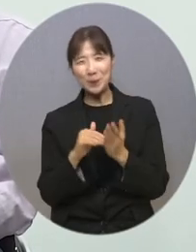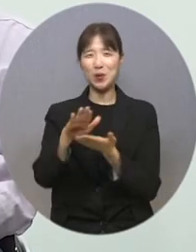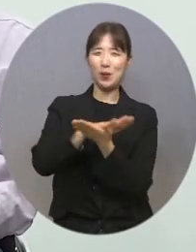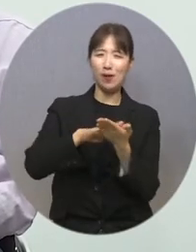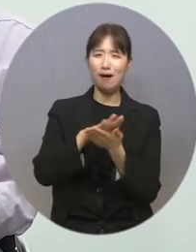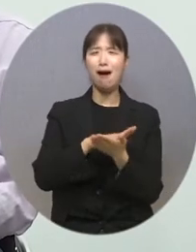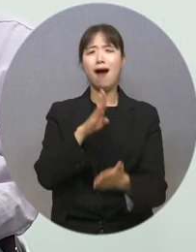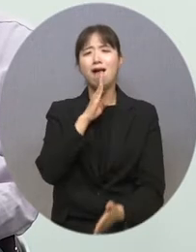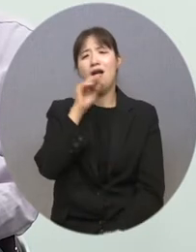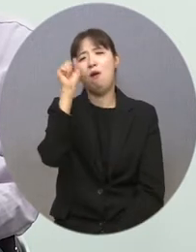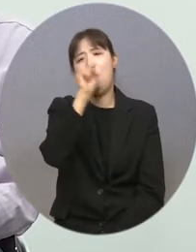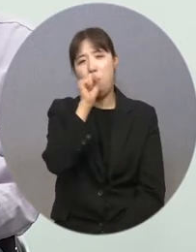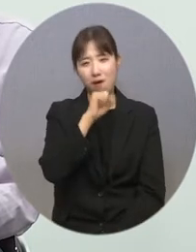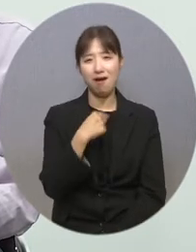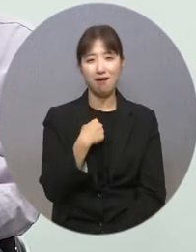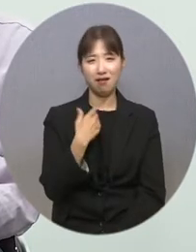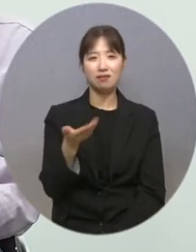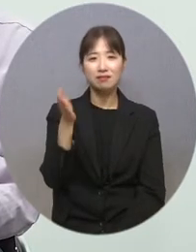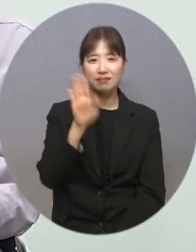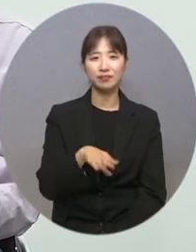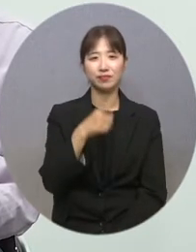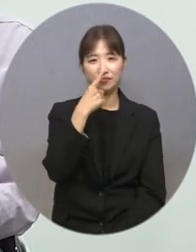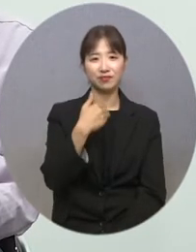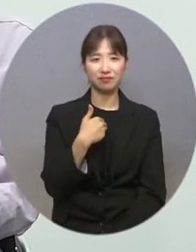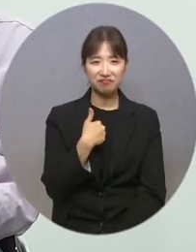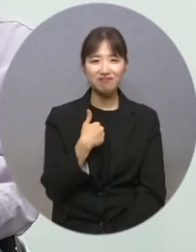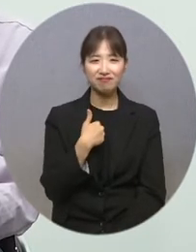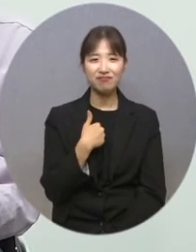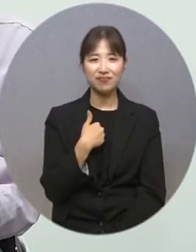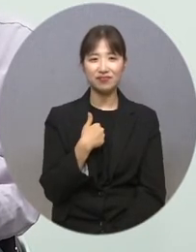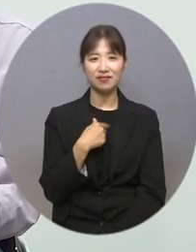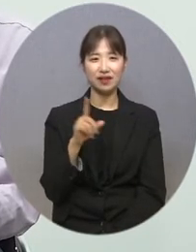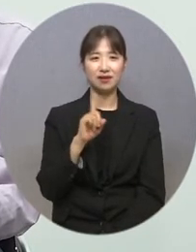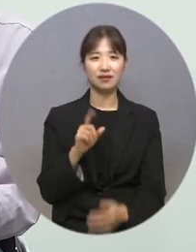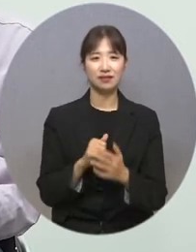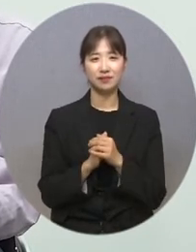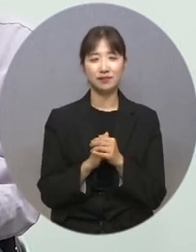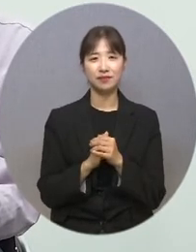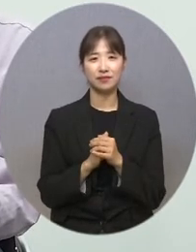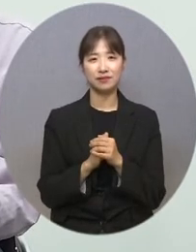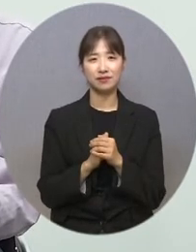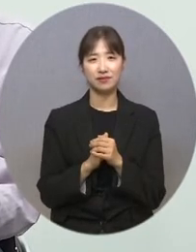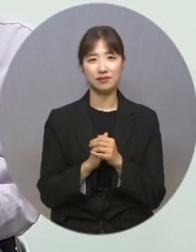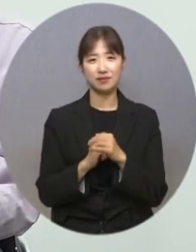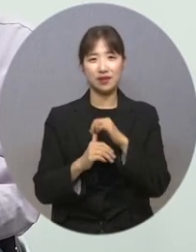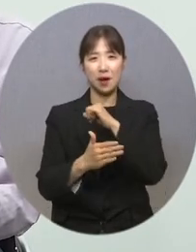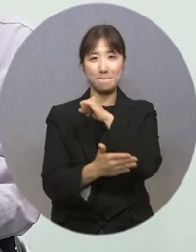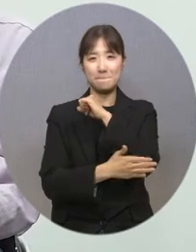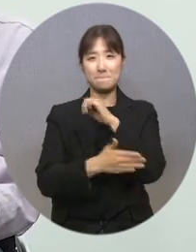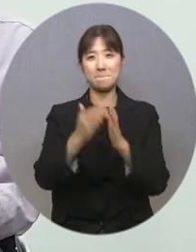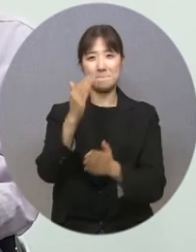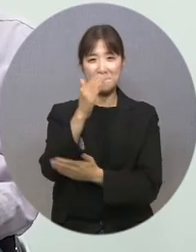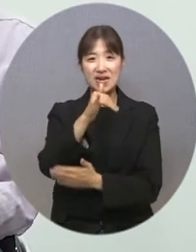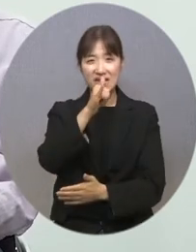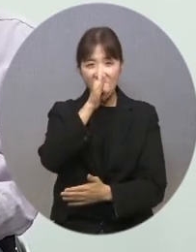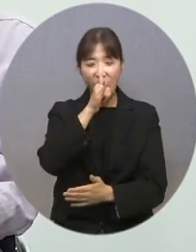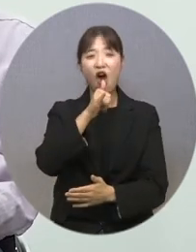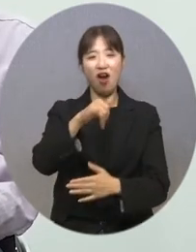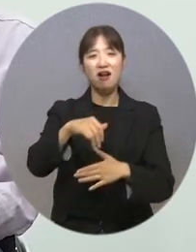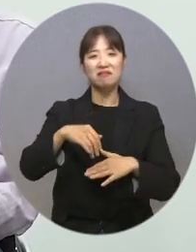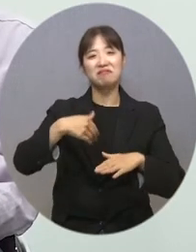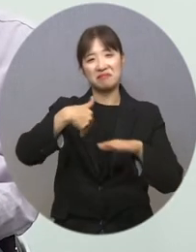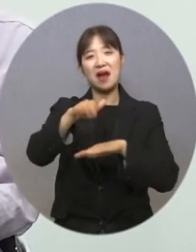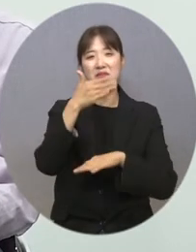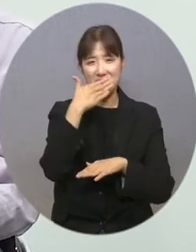좋아하거든요 근데 저같은 요원은 이제 달해 이게 팔꿈치 만 있으면 일단 갈 수 있는데 인데